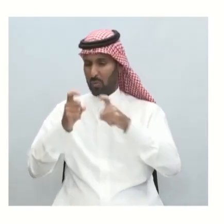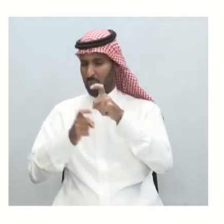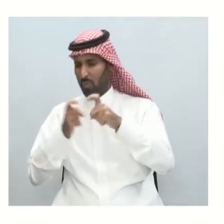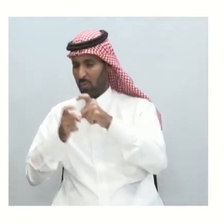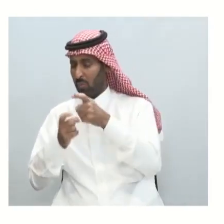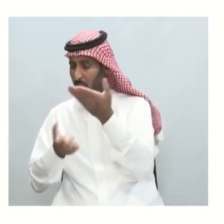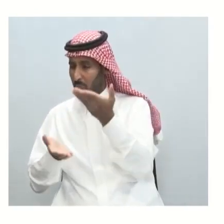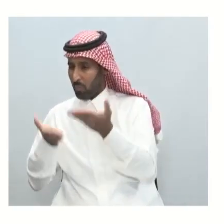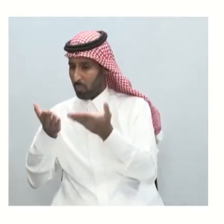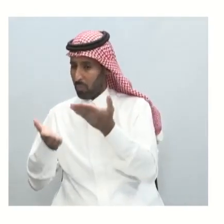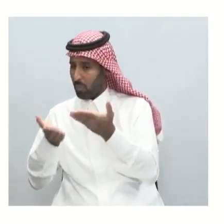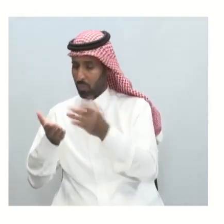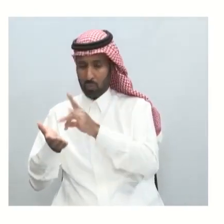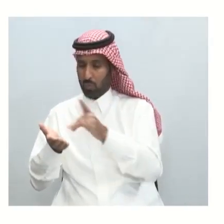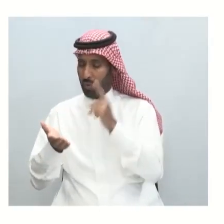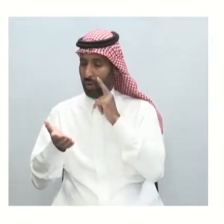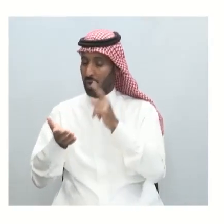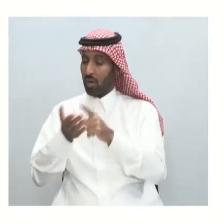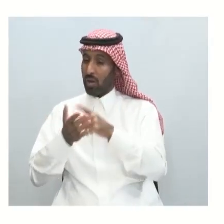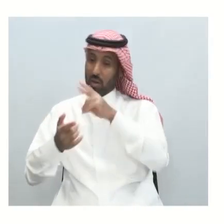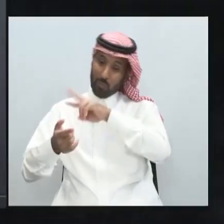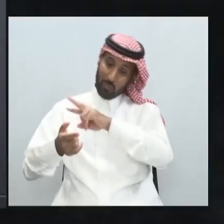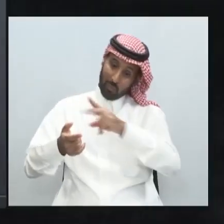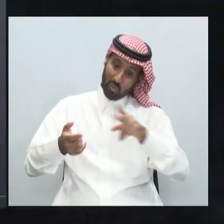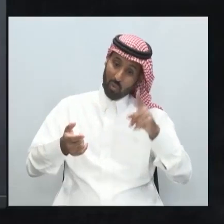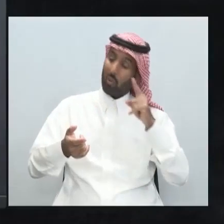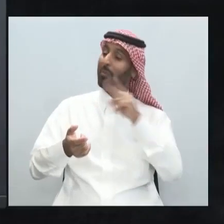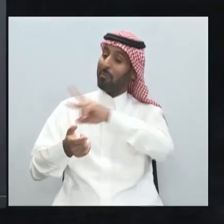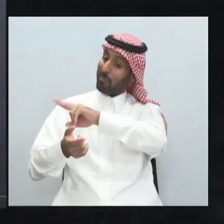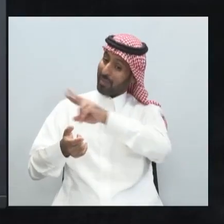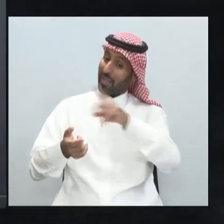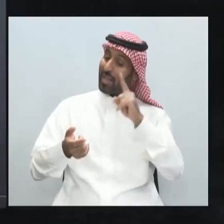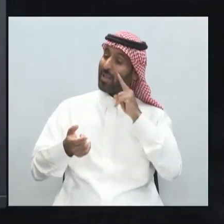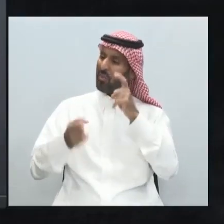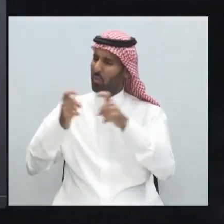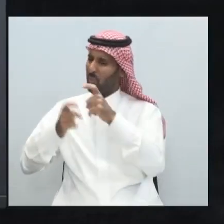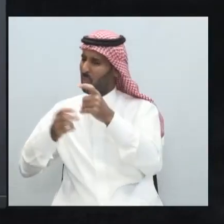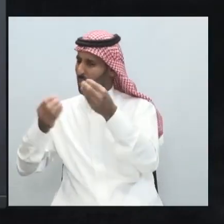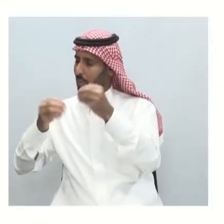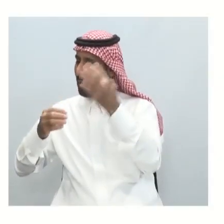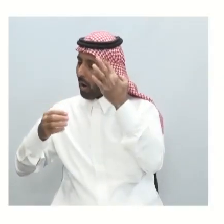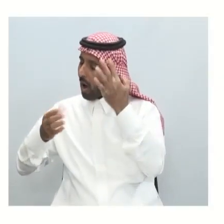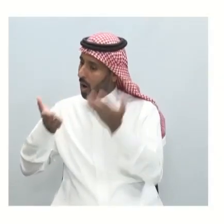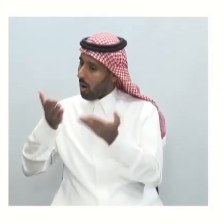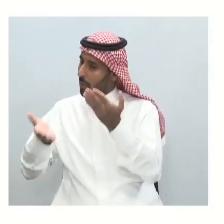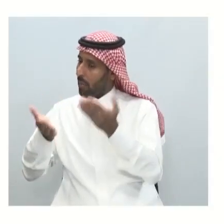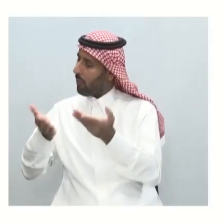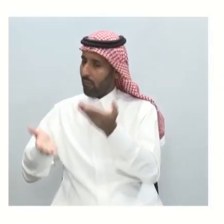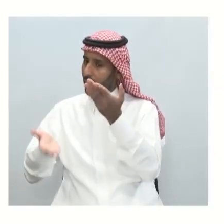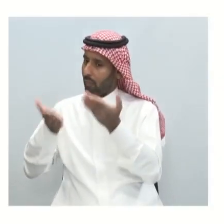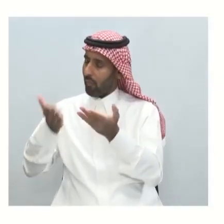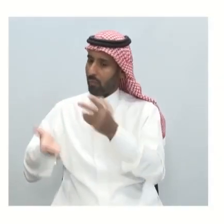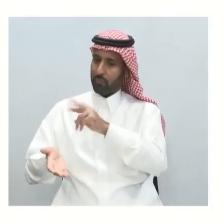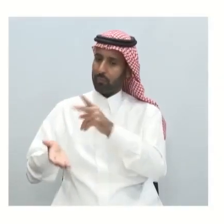متساويه غير متساويه بما انها قطبيه بنفس النظام مثل قبل قليل في الروابط التساهميه اذا غير